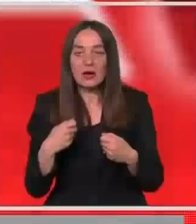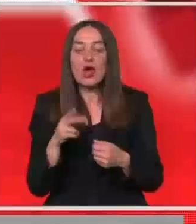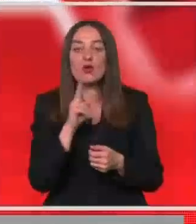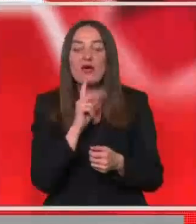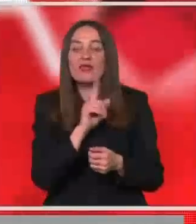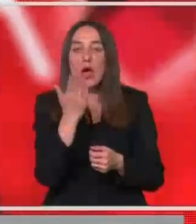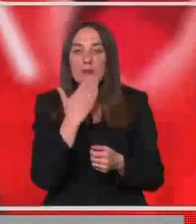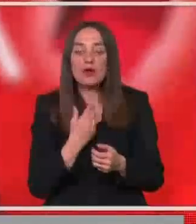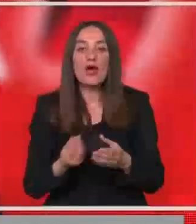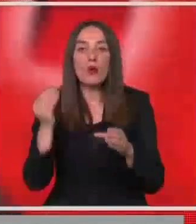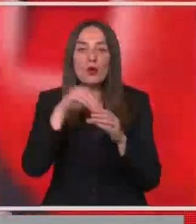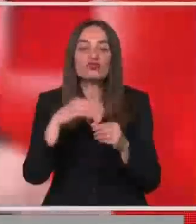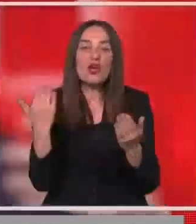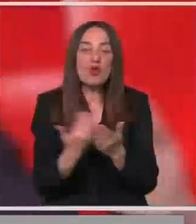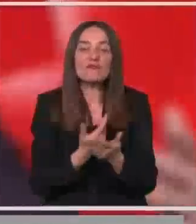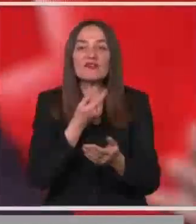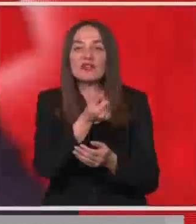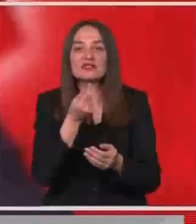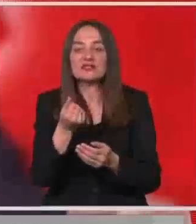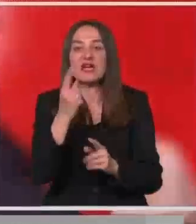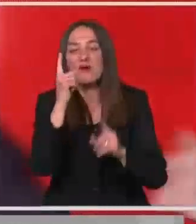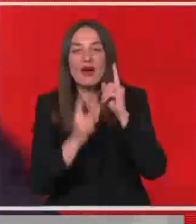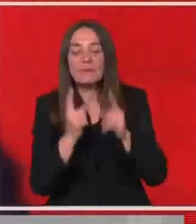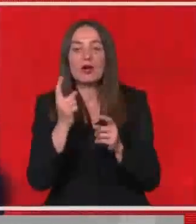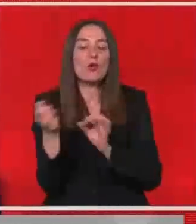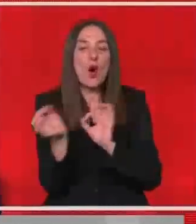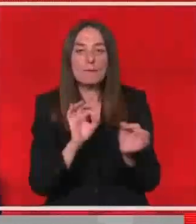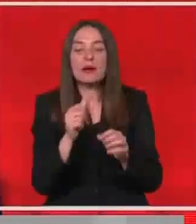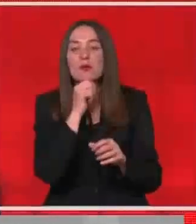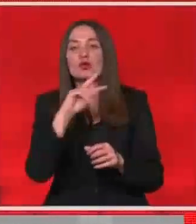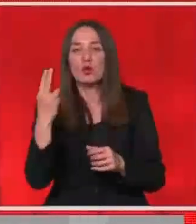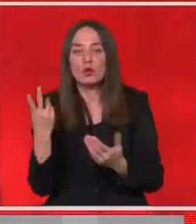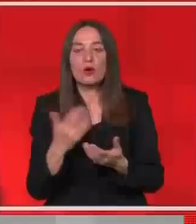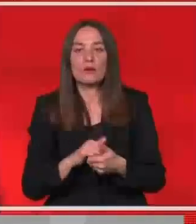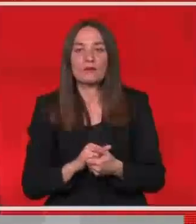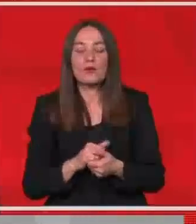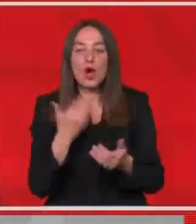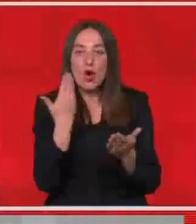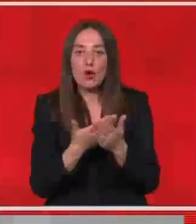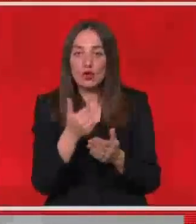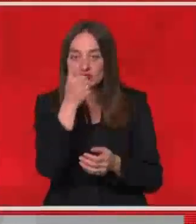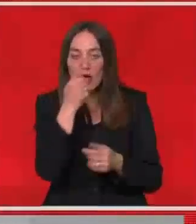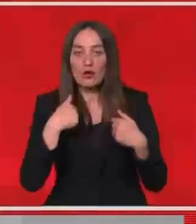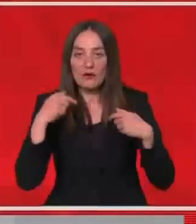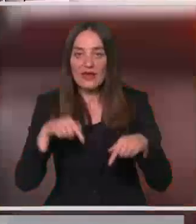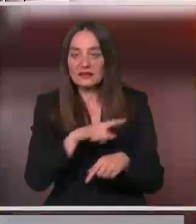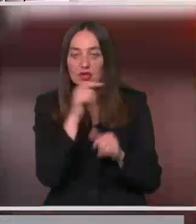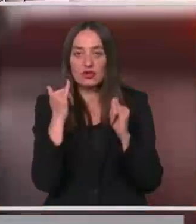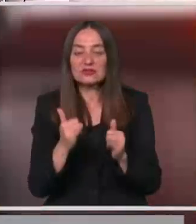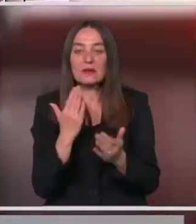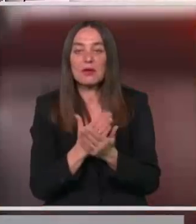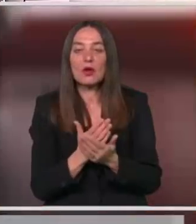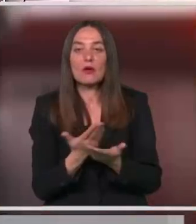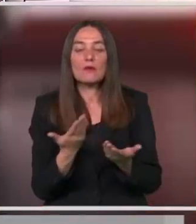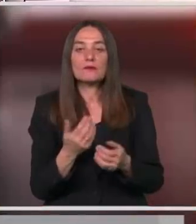je neophodan da ulažu u nove investicije, u fabrike, u opremu i tako dalje. Dakle, ono što je kod nas do sada bilo... A koliko košta taj novac? Samo